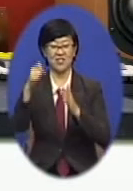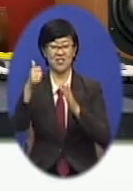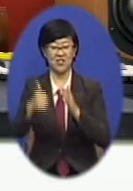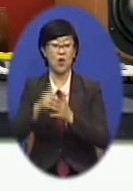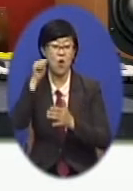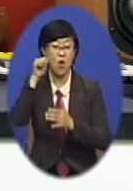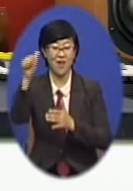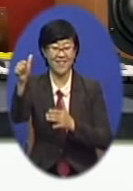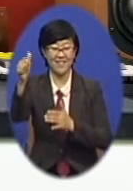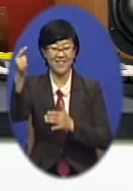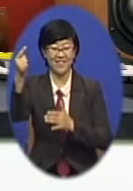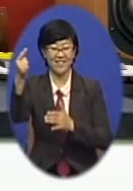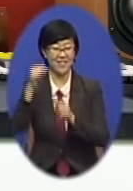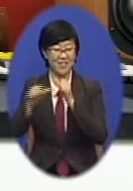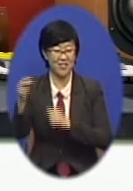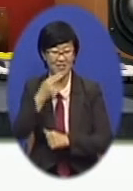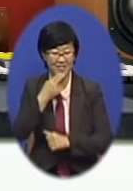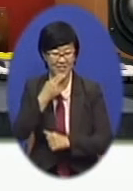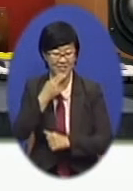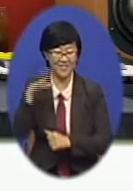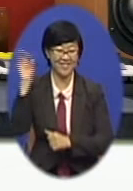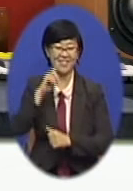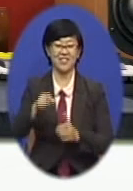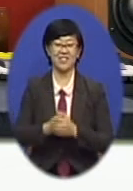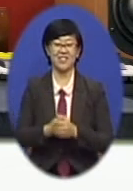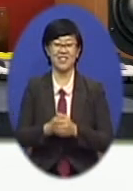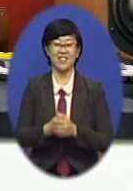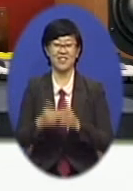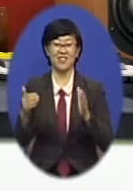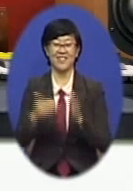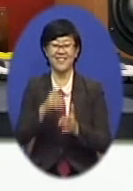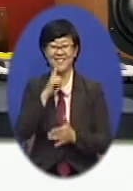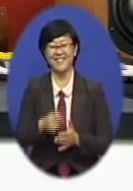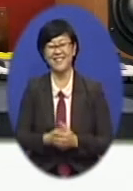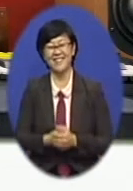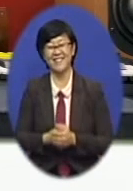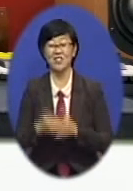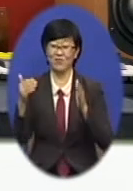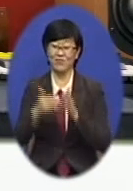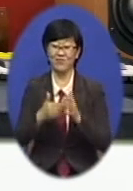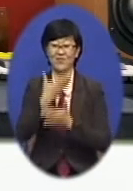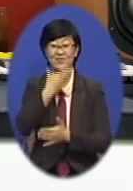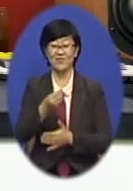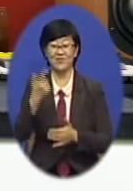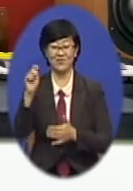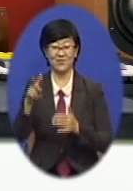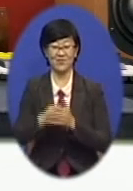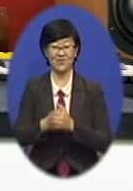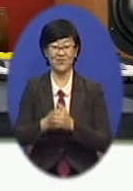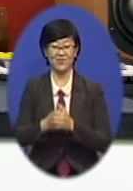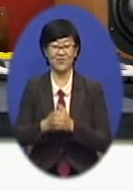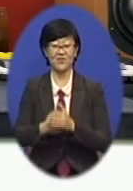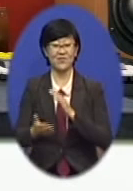되어도 아무 소식이 없다고 불화도 부서냈습니다. 이상은 복지TV에서